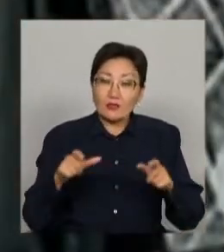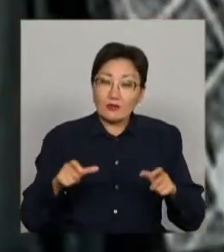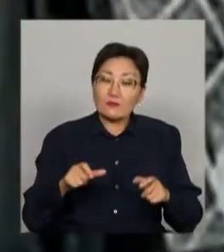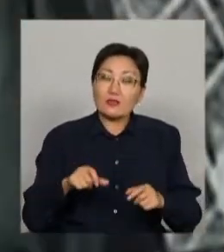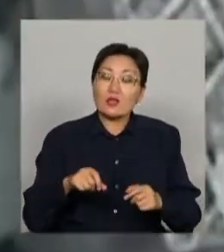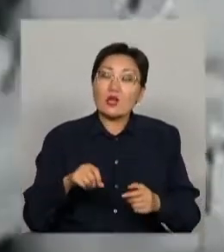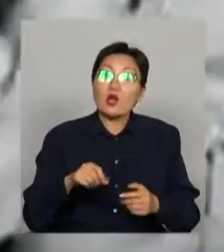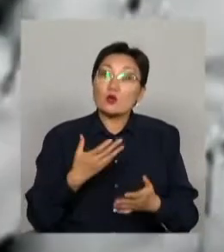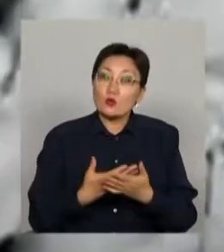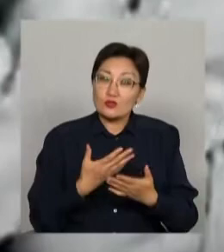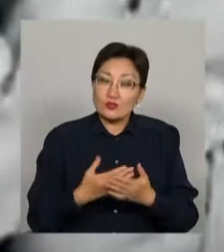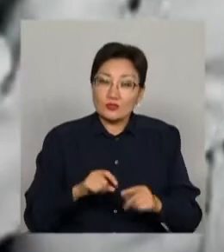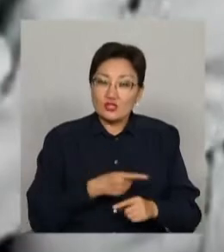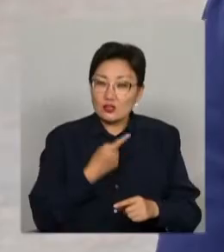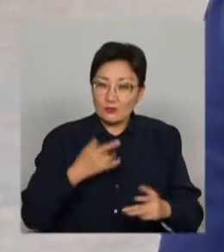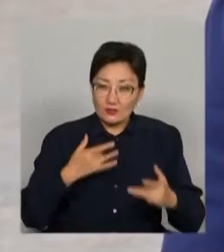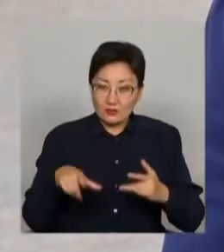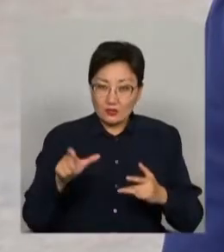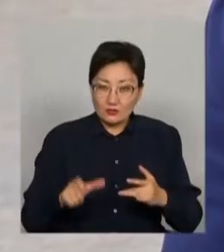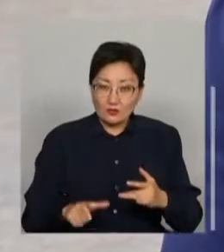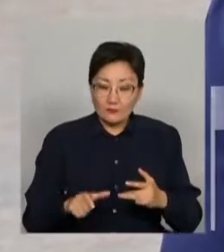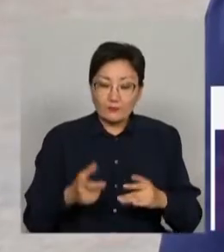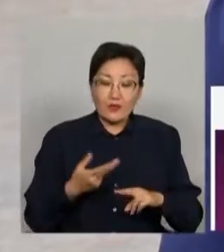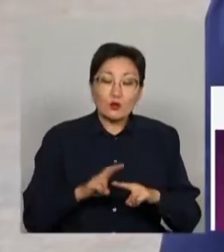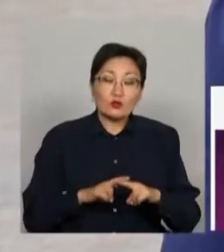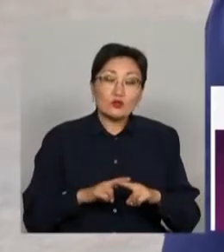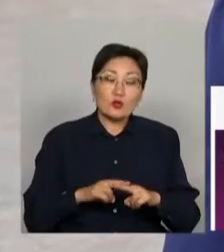актриса. Осы соңғы қойылымдардың біреуінде Жусаны есептейтін